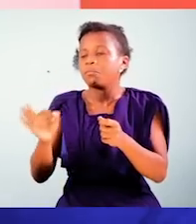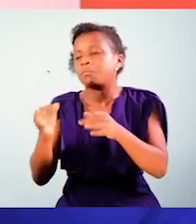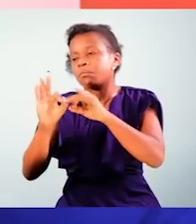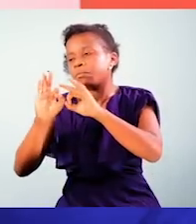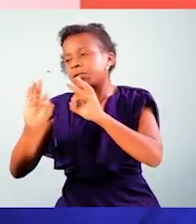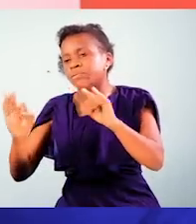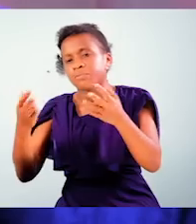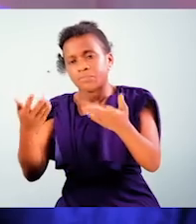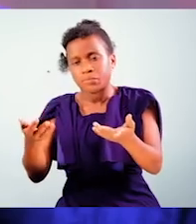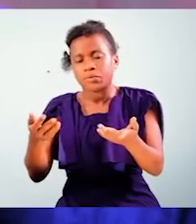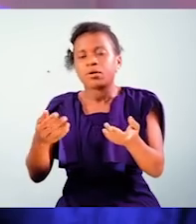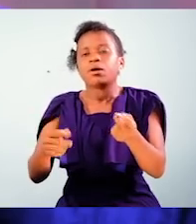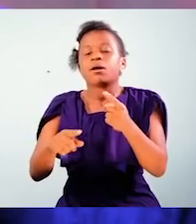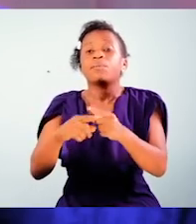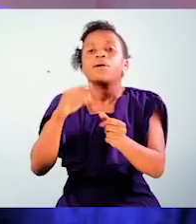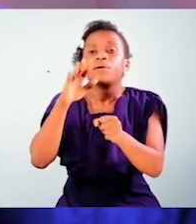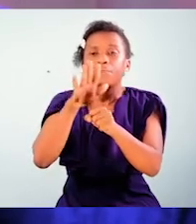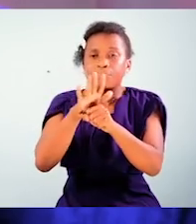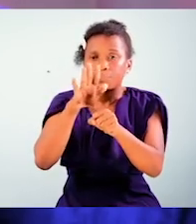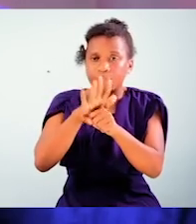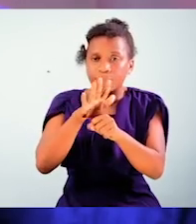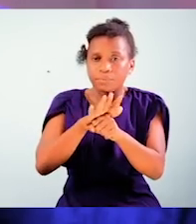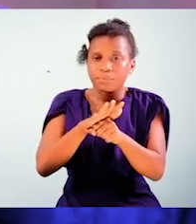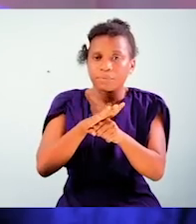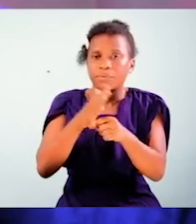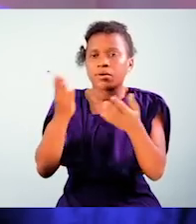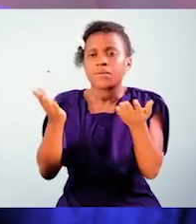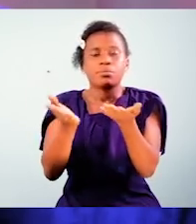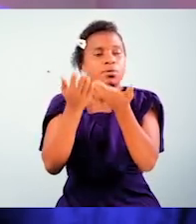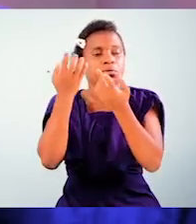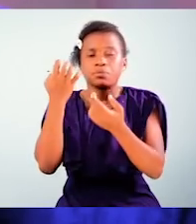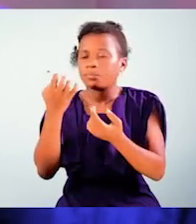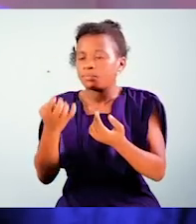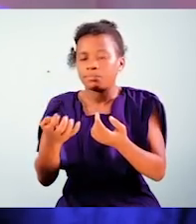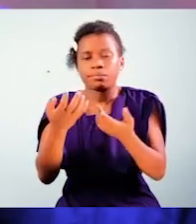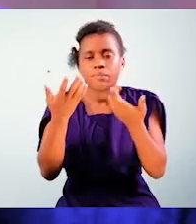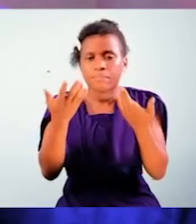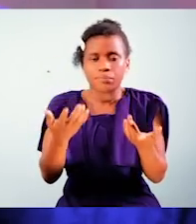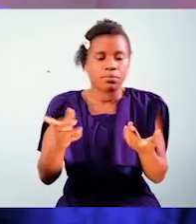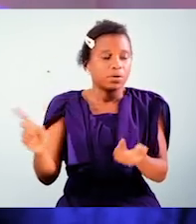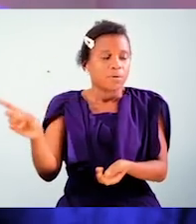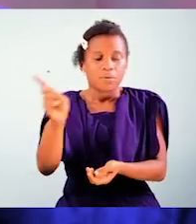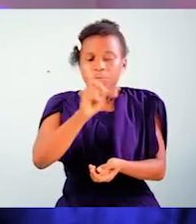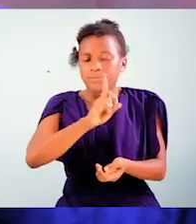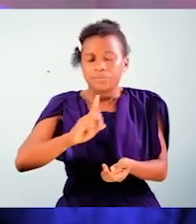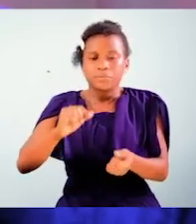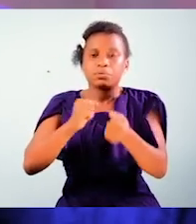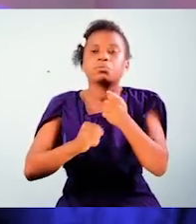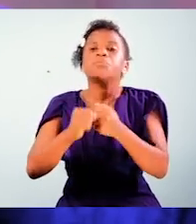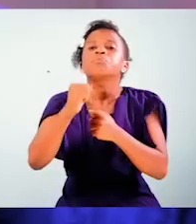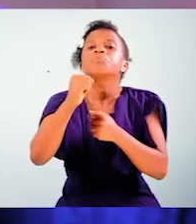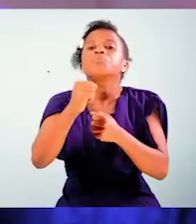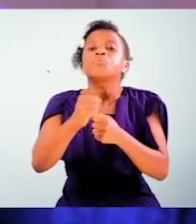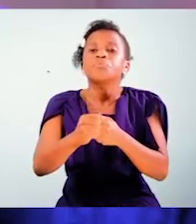Lakini na mara nyingi bahati mbaya Tanzania tulioipata si tu kwa awamu hii,